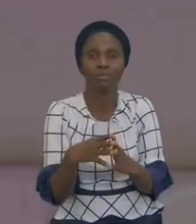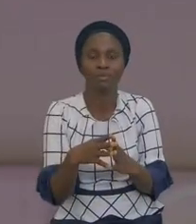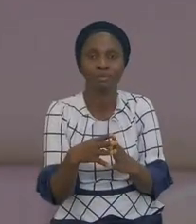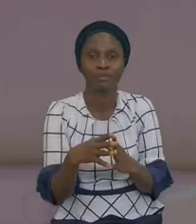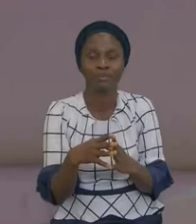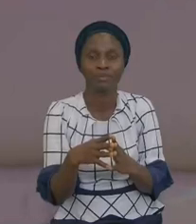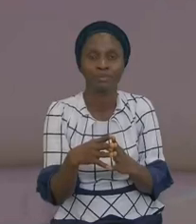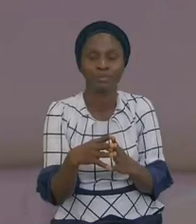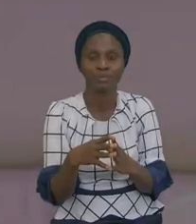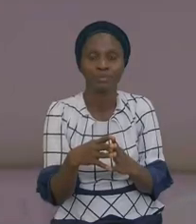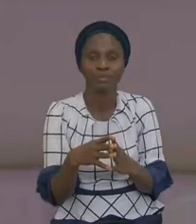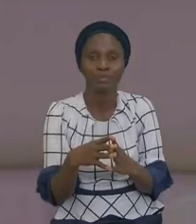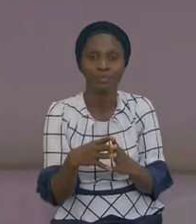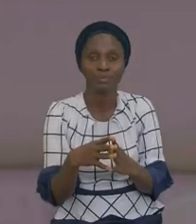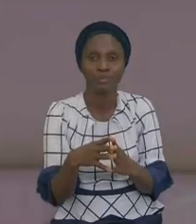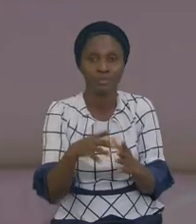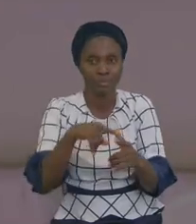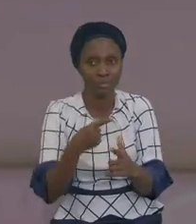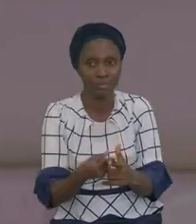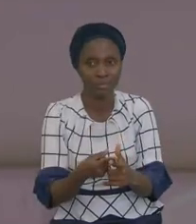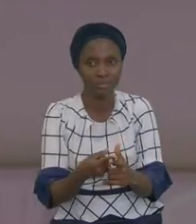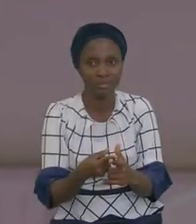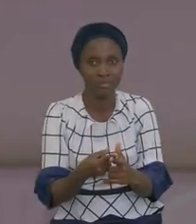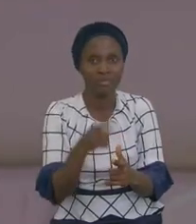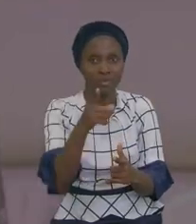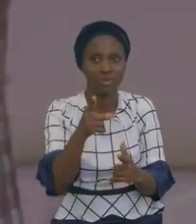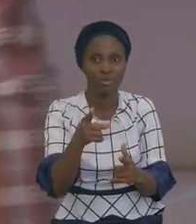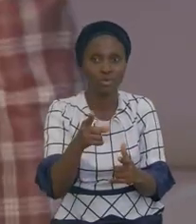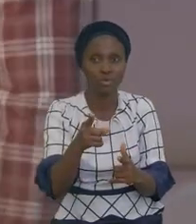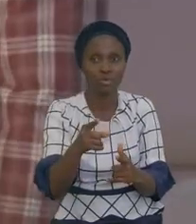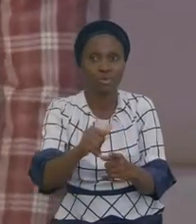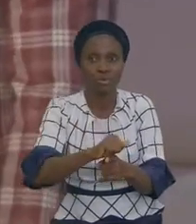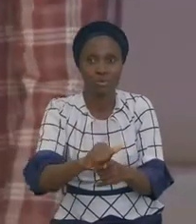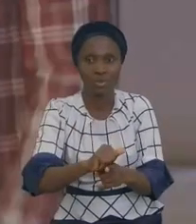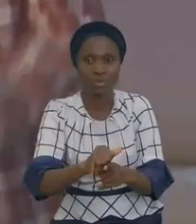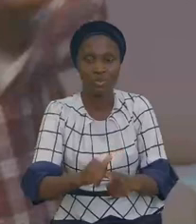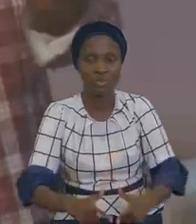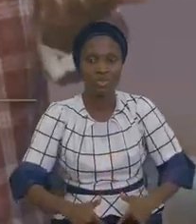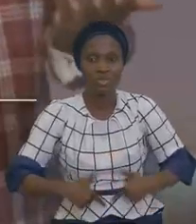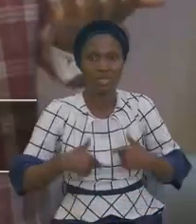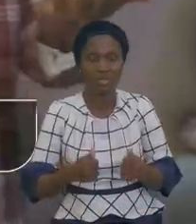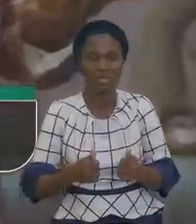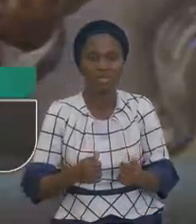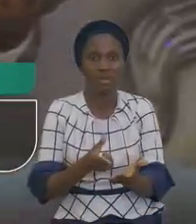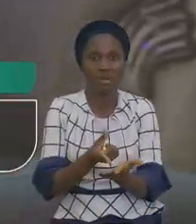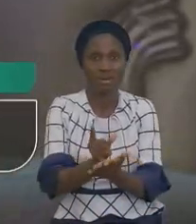tu dois vivre loyalement dans les mêmes traces que Christ,